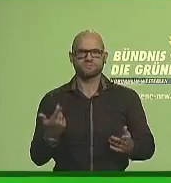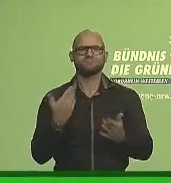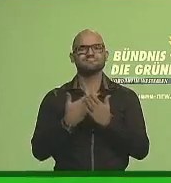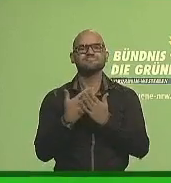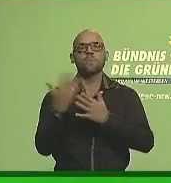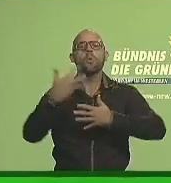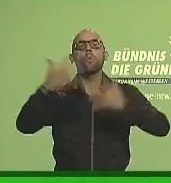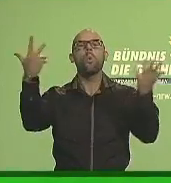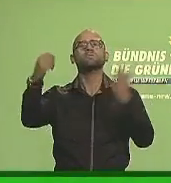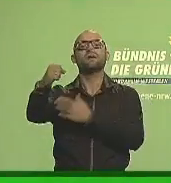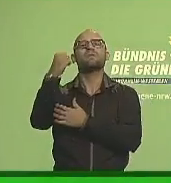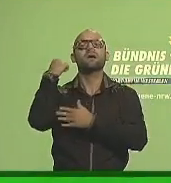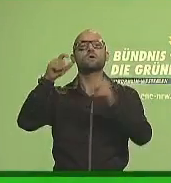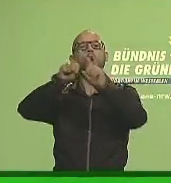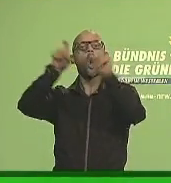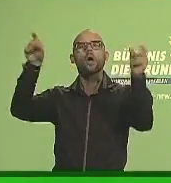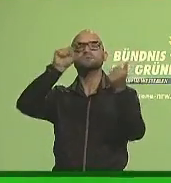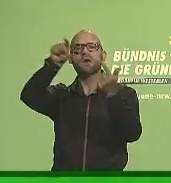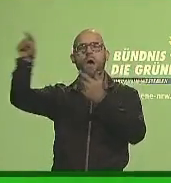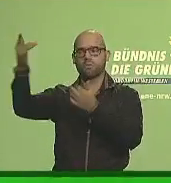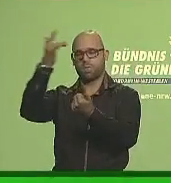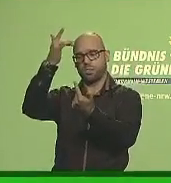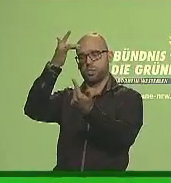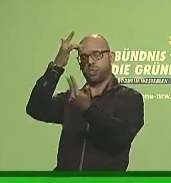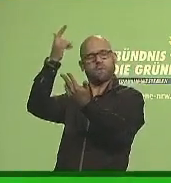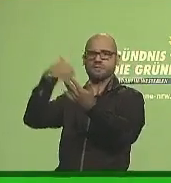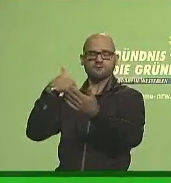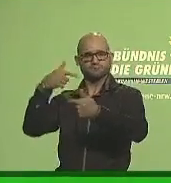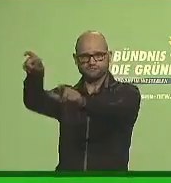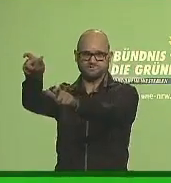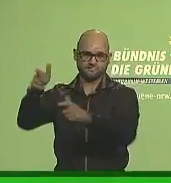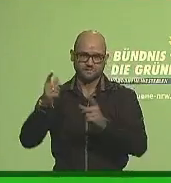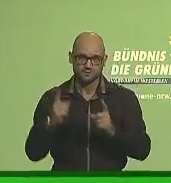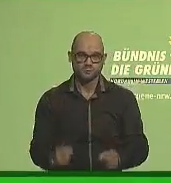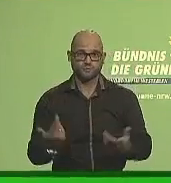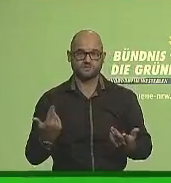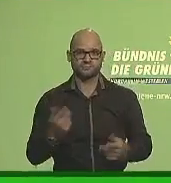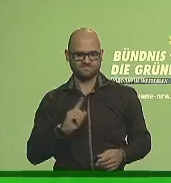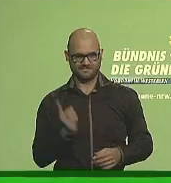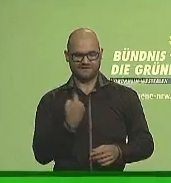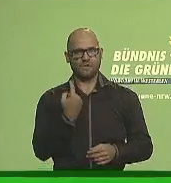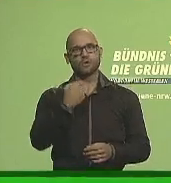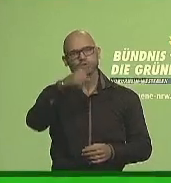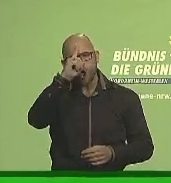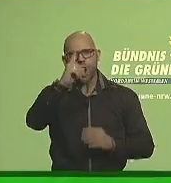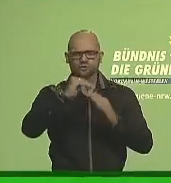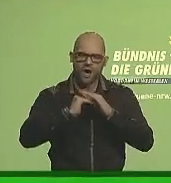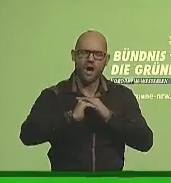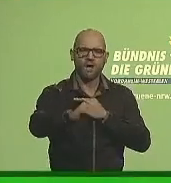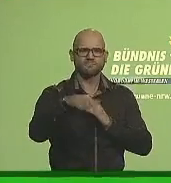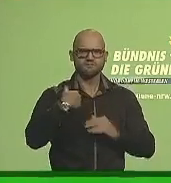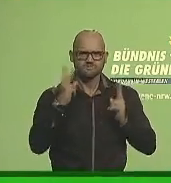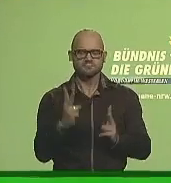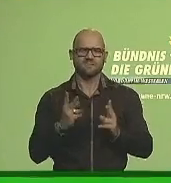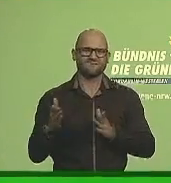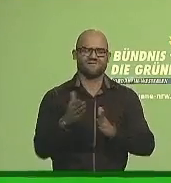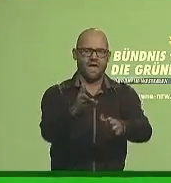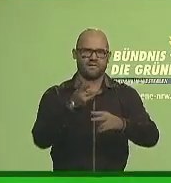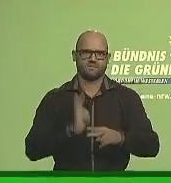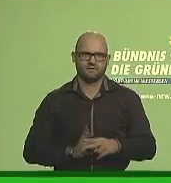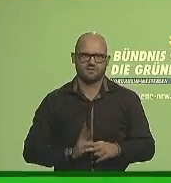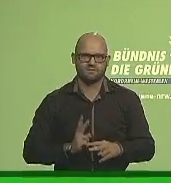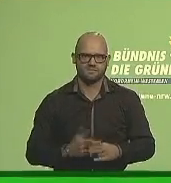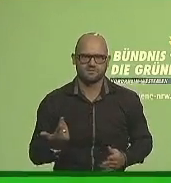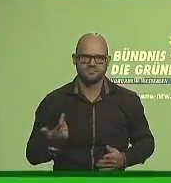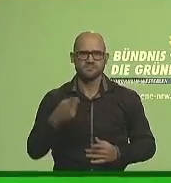großen Energiekonzernen irritieren lassen. Wir, Deutschland, wir mit den erneuerbaren Energien gehen den richtigen Weg und nicht die Länder, die weiter